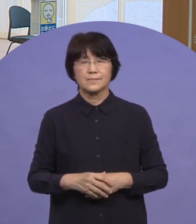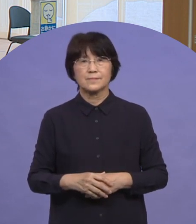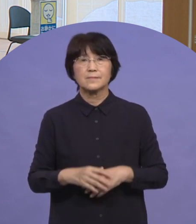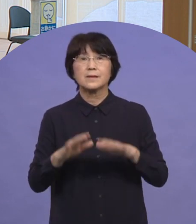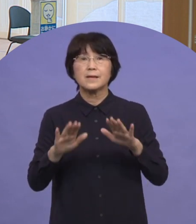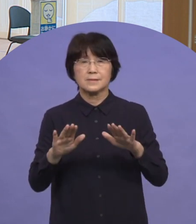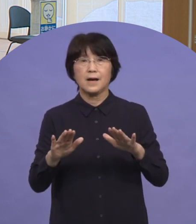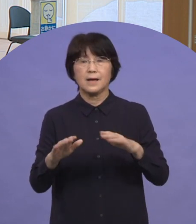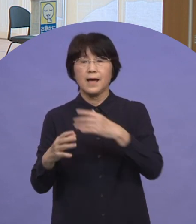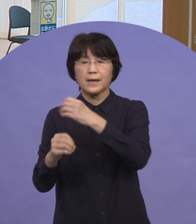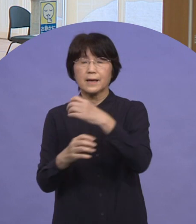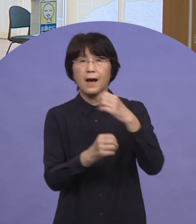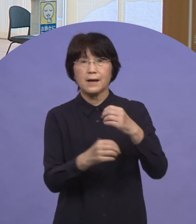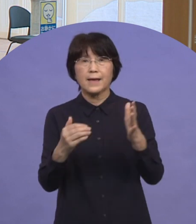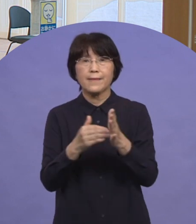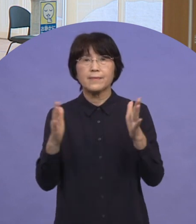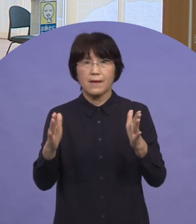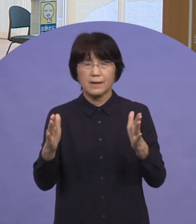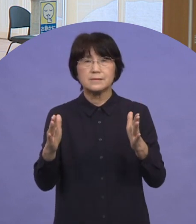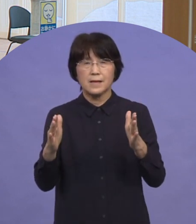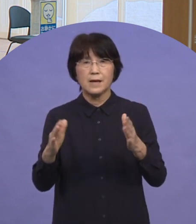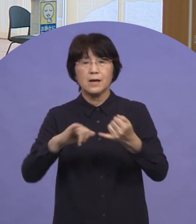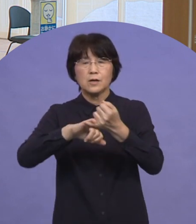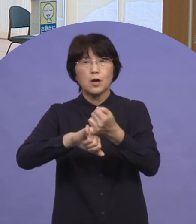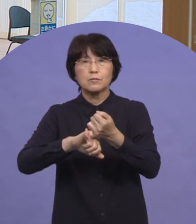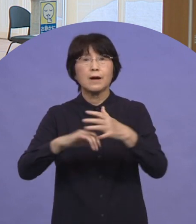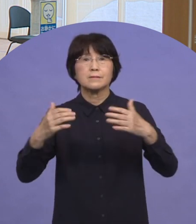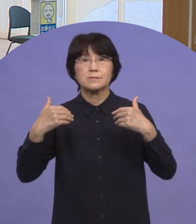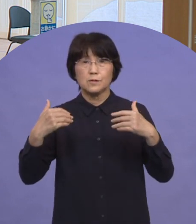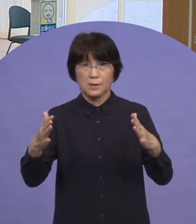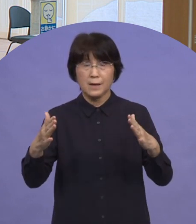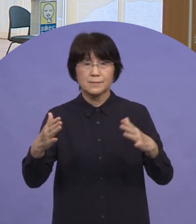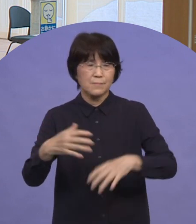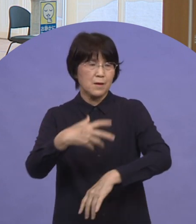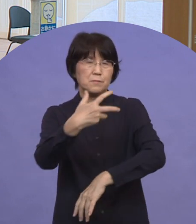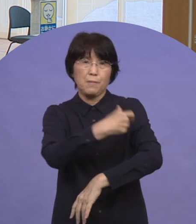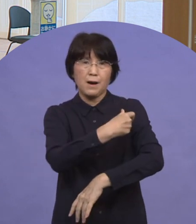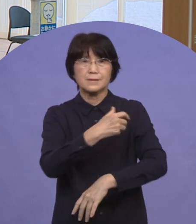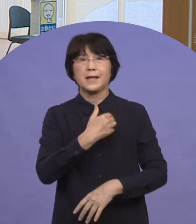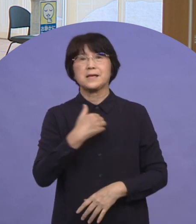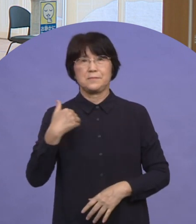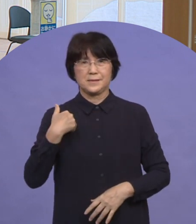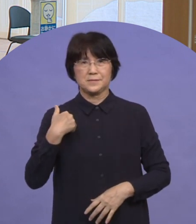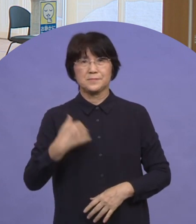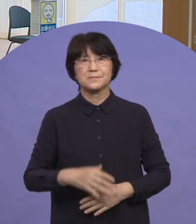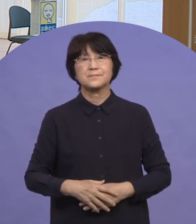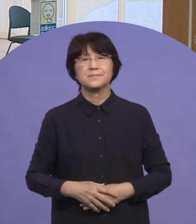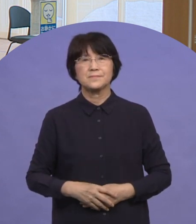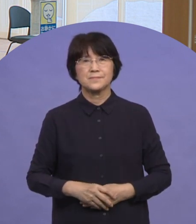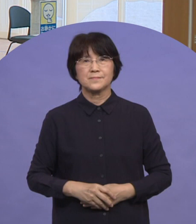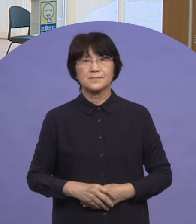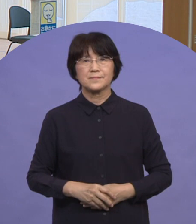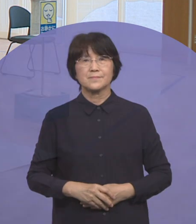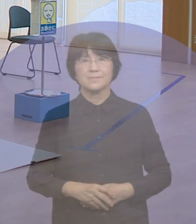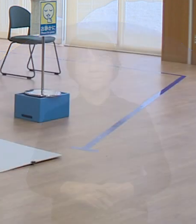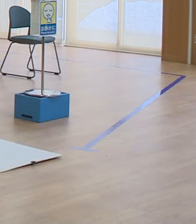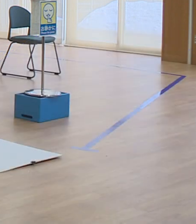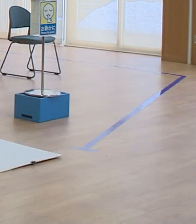現在期間限定で予約なしでの接種も実施されていますので、ご活用ください。